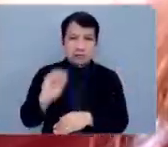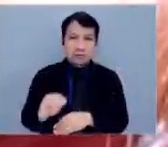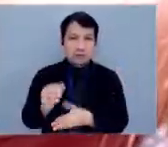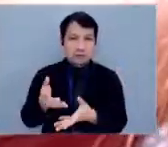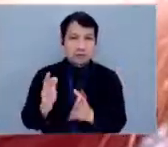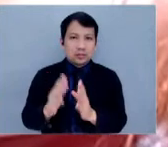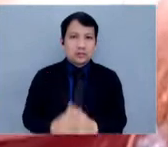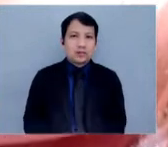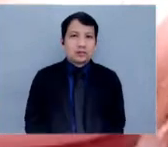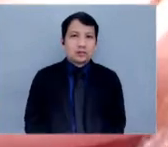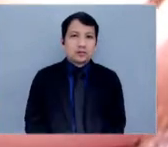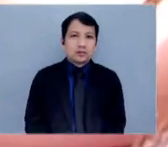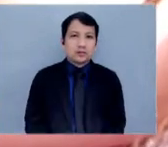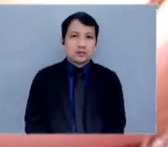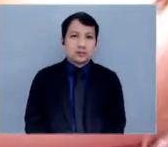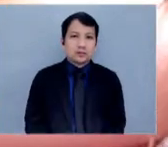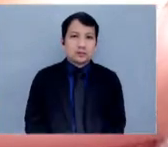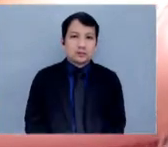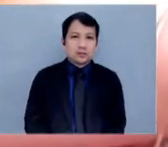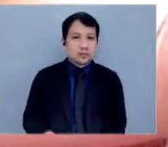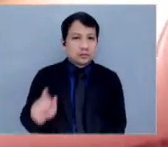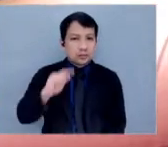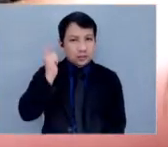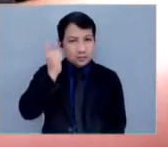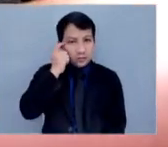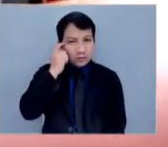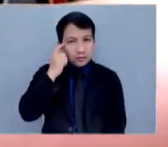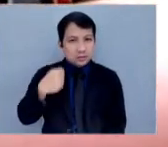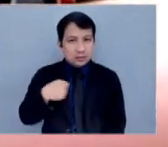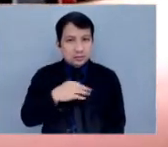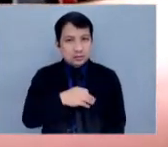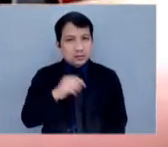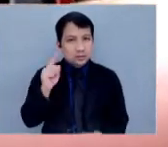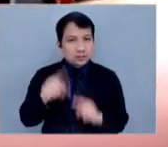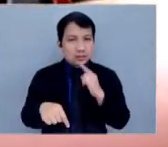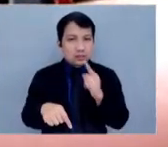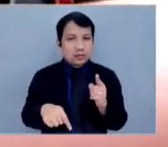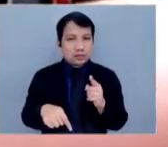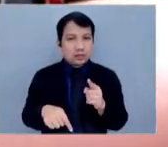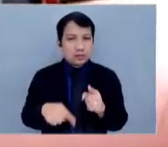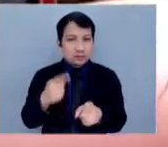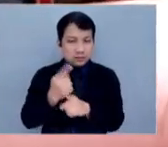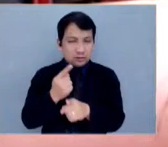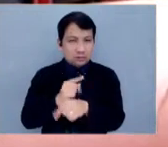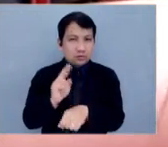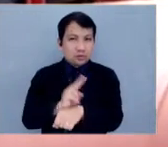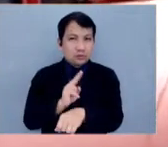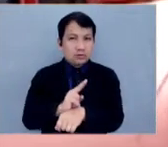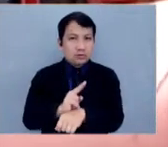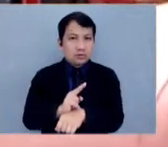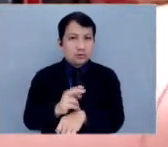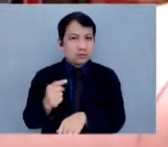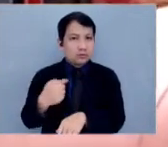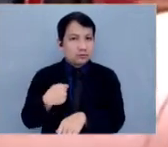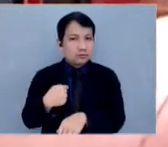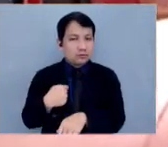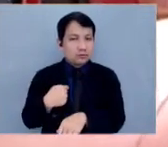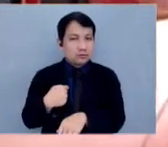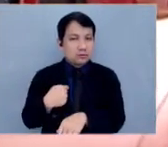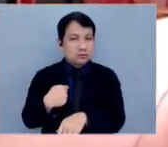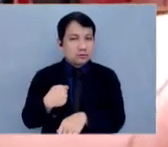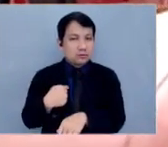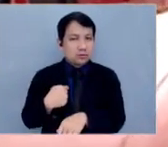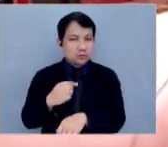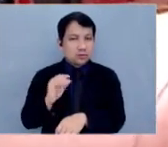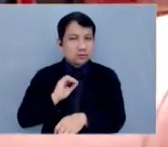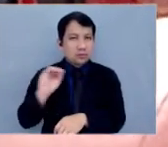May ibang government staff na hindi nila ginagamit sa tama. So sa parang pang sariling